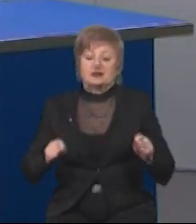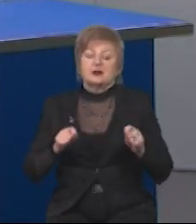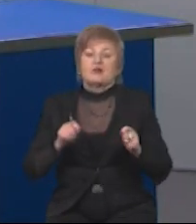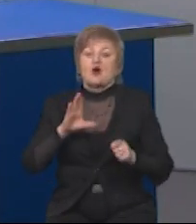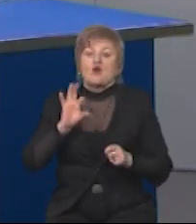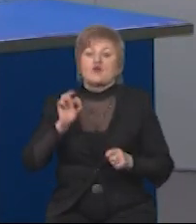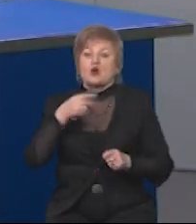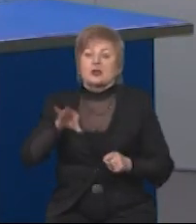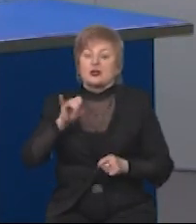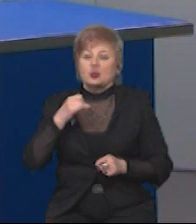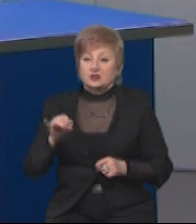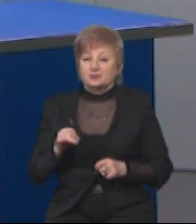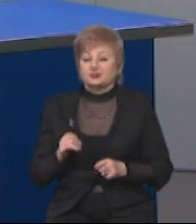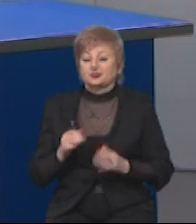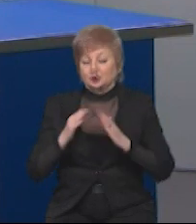Водяному?